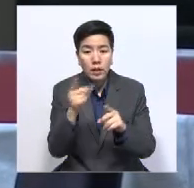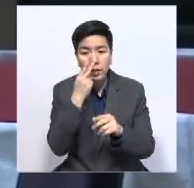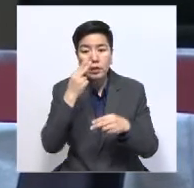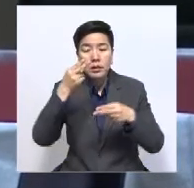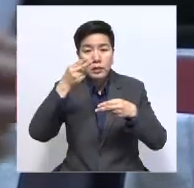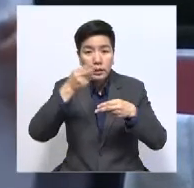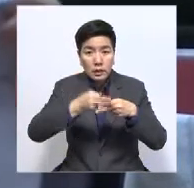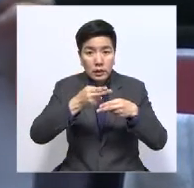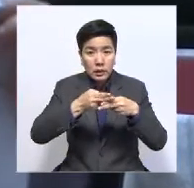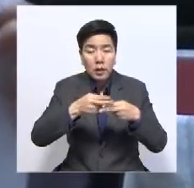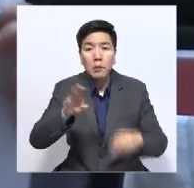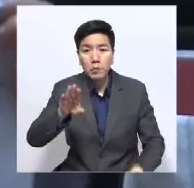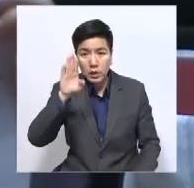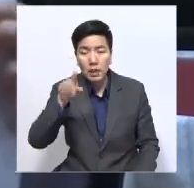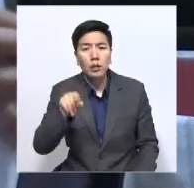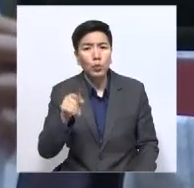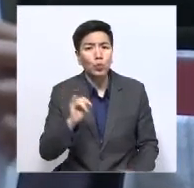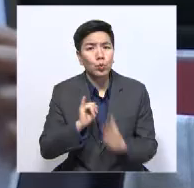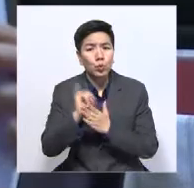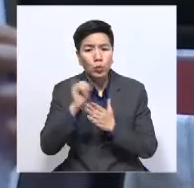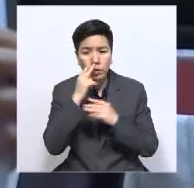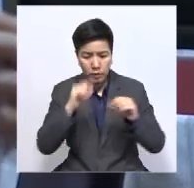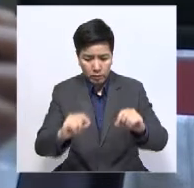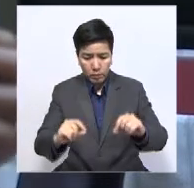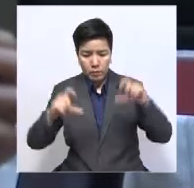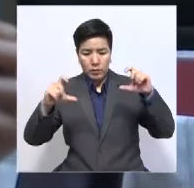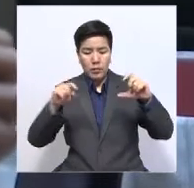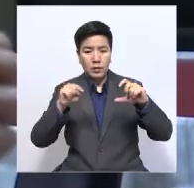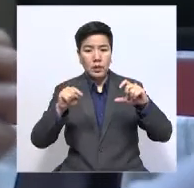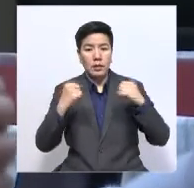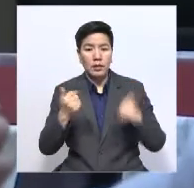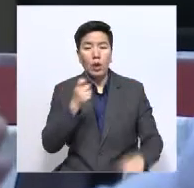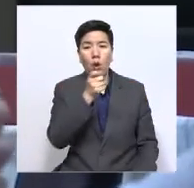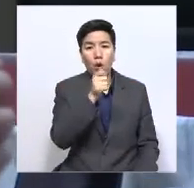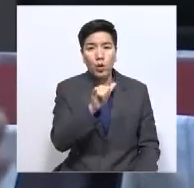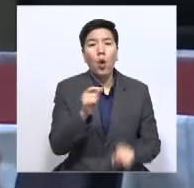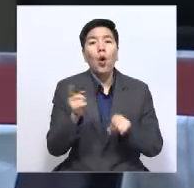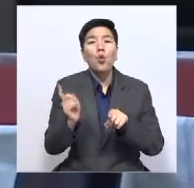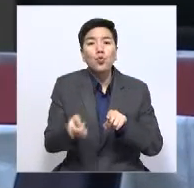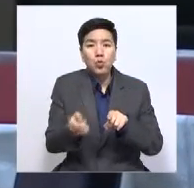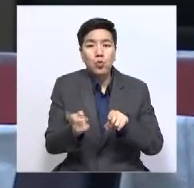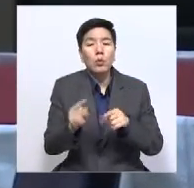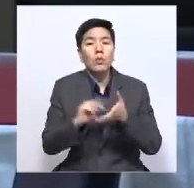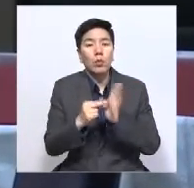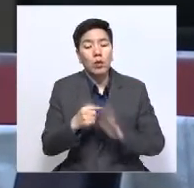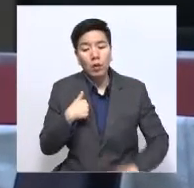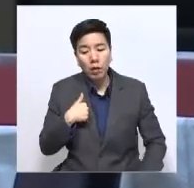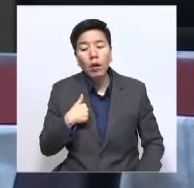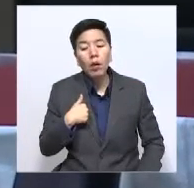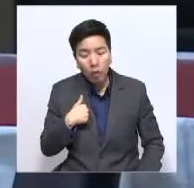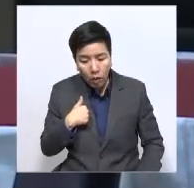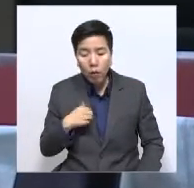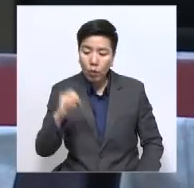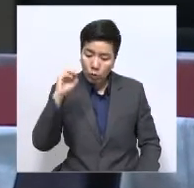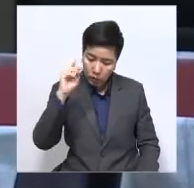ชื่อและบริษัทมันถูกแล้วมันก็ขึ้นมาว่าสถานะออย.คงอยู่นั่นคือสิ่งที่ทำให้เราตัดสินใ